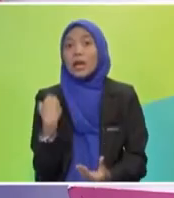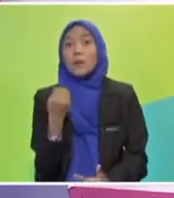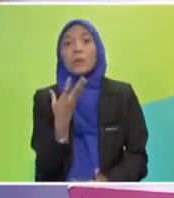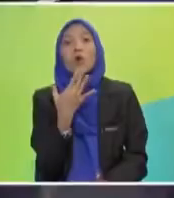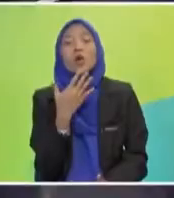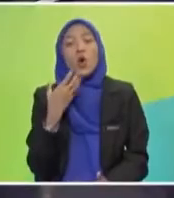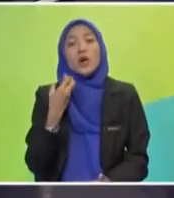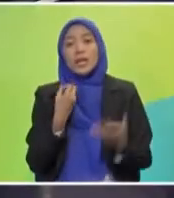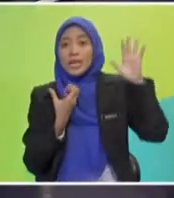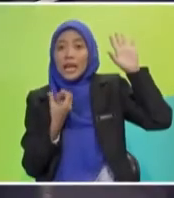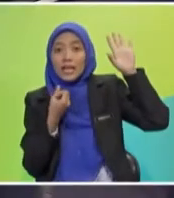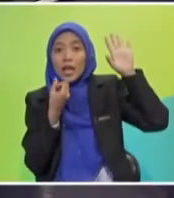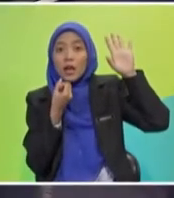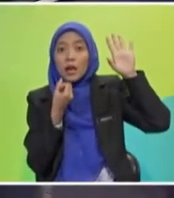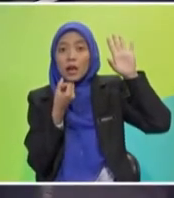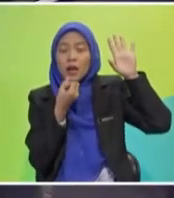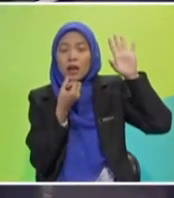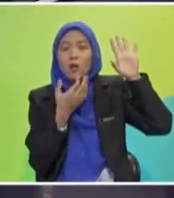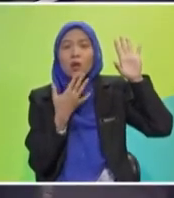oranye?